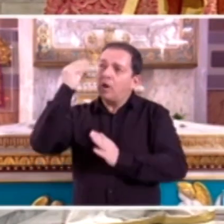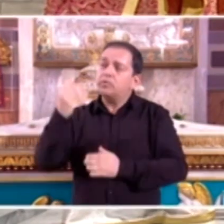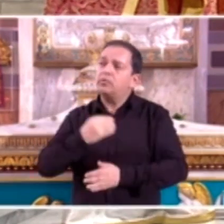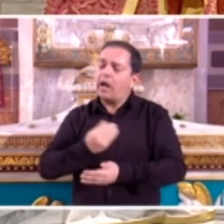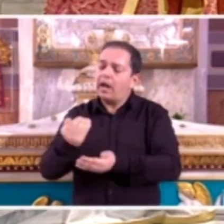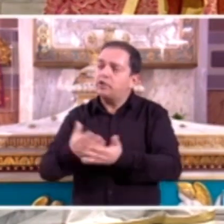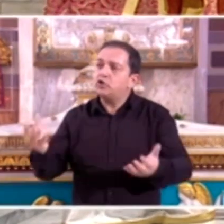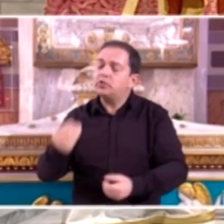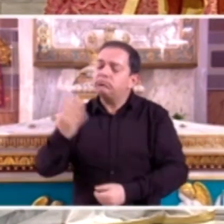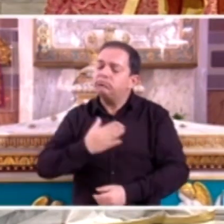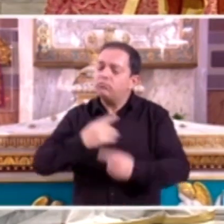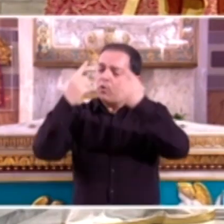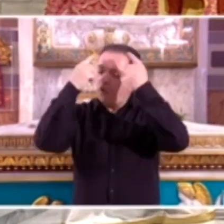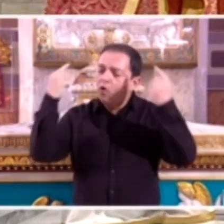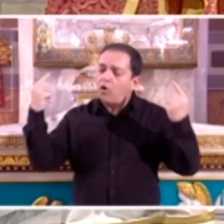ως αγαθός και